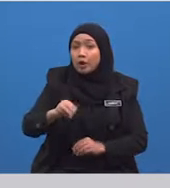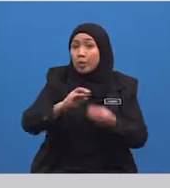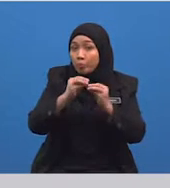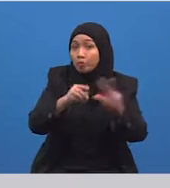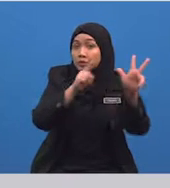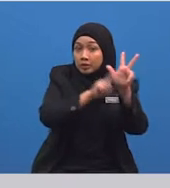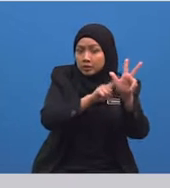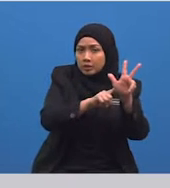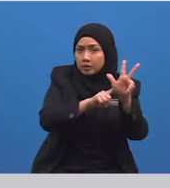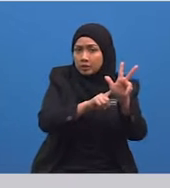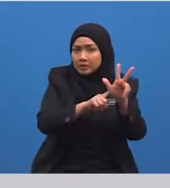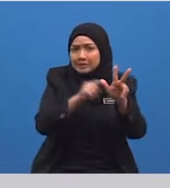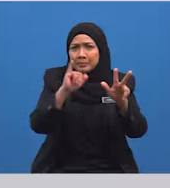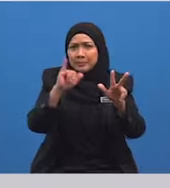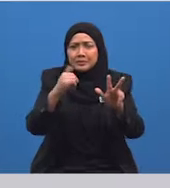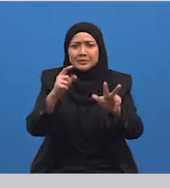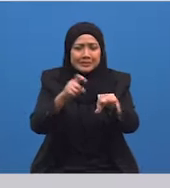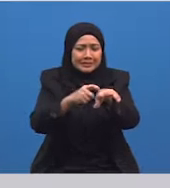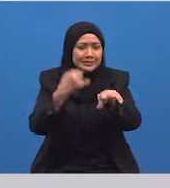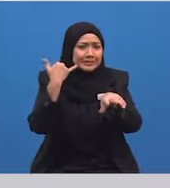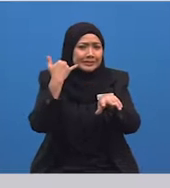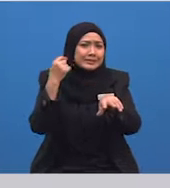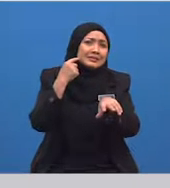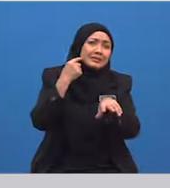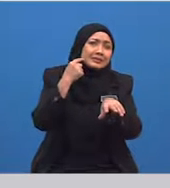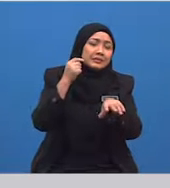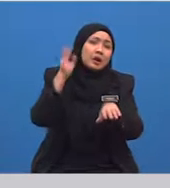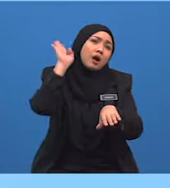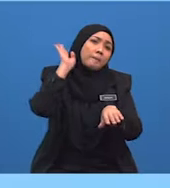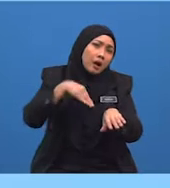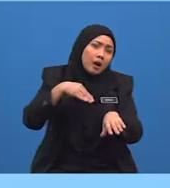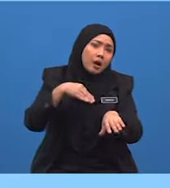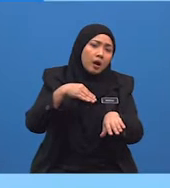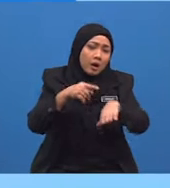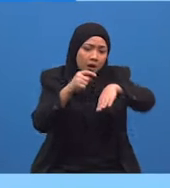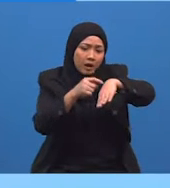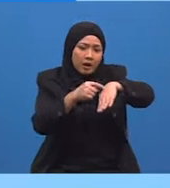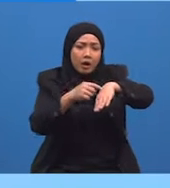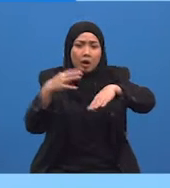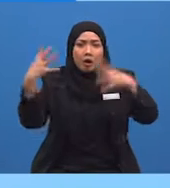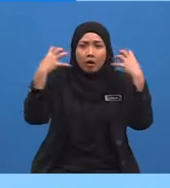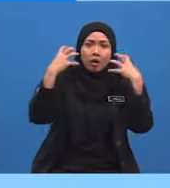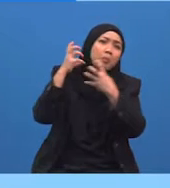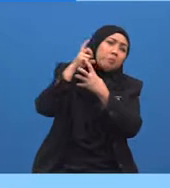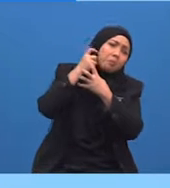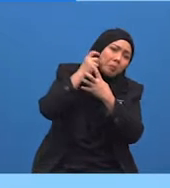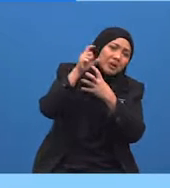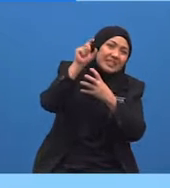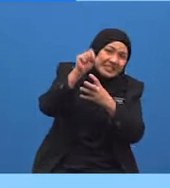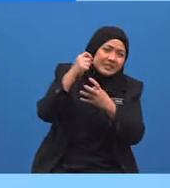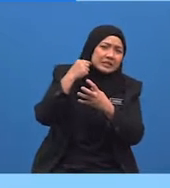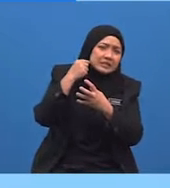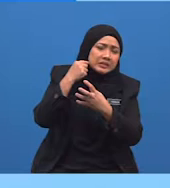disengat oleh lebah atau tebuan? Mesti sakit, kan? Sengatan lebah bersifat